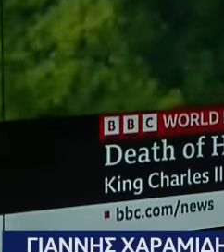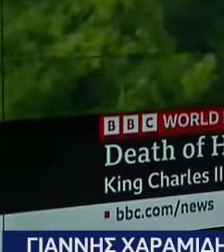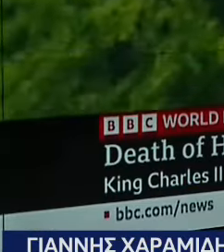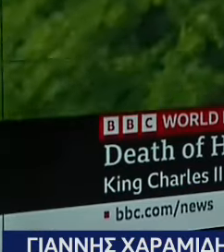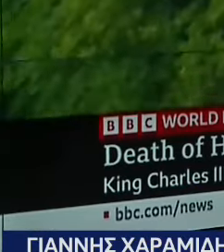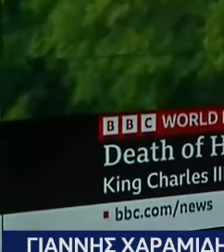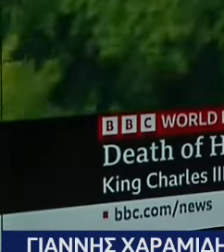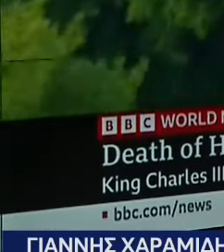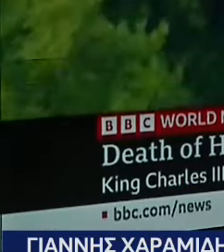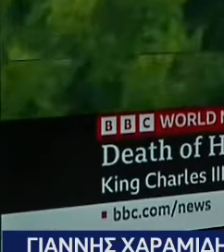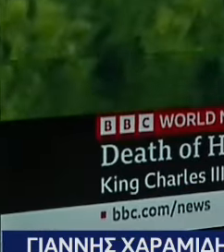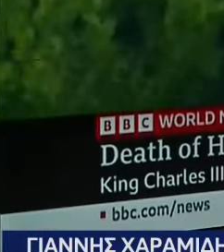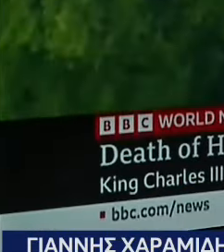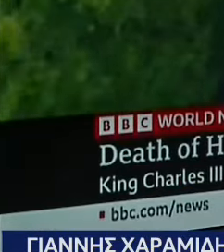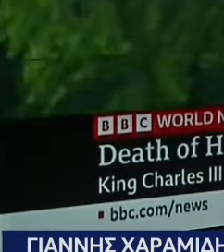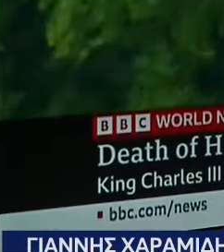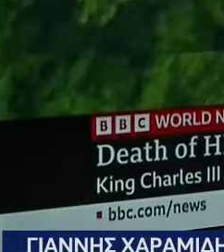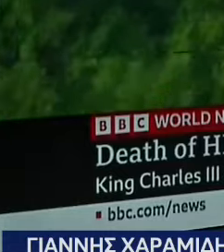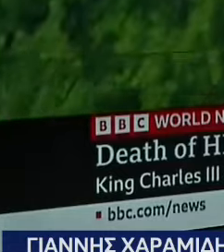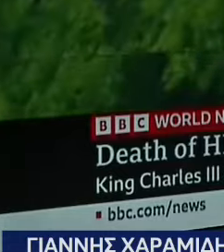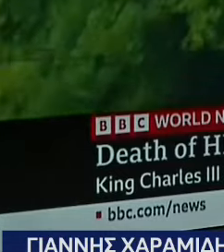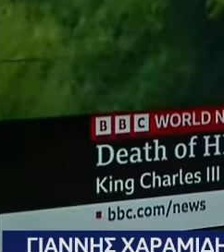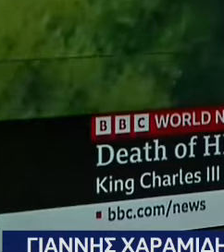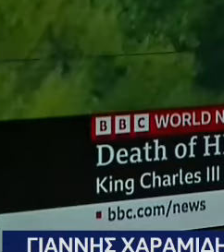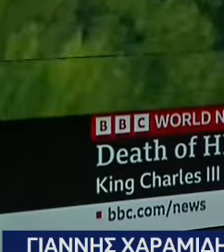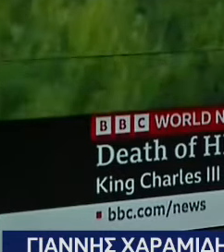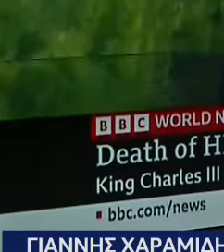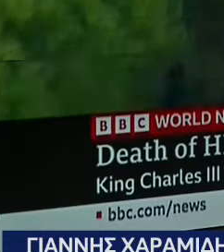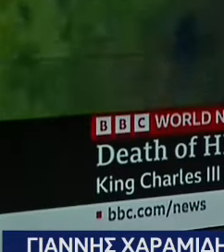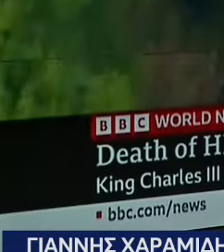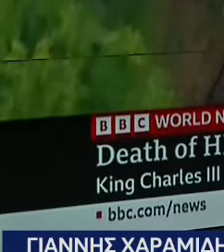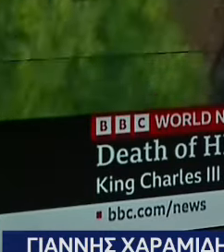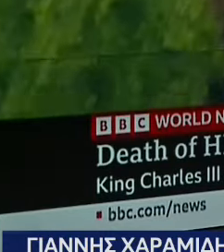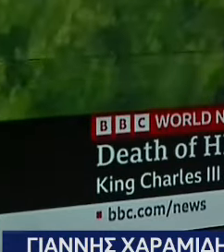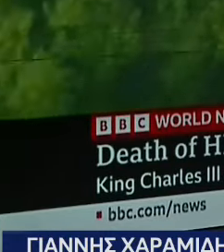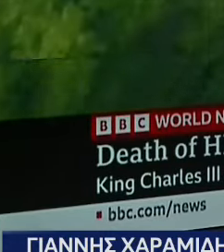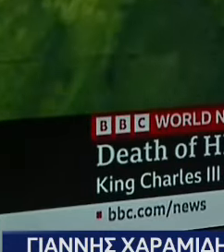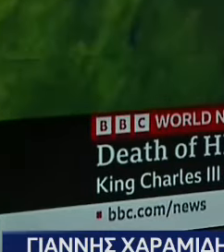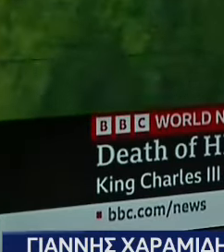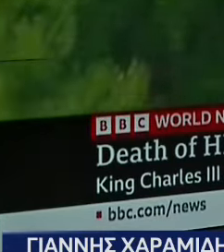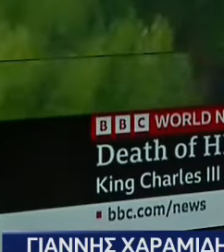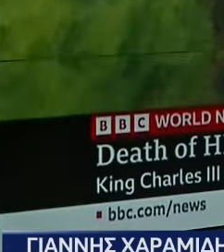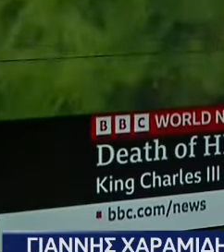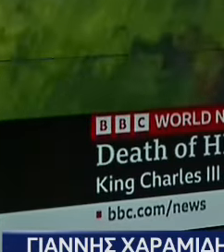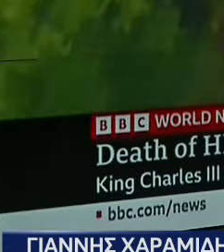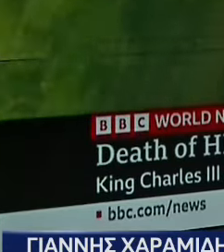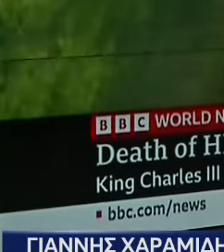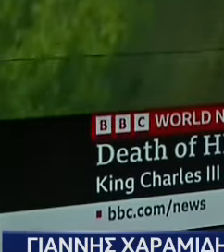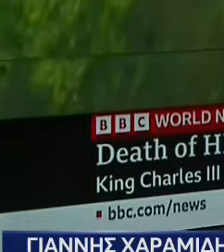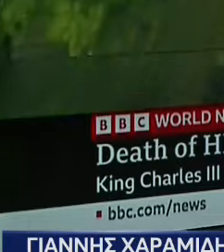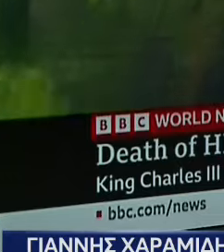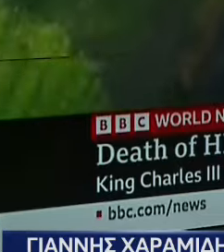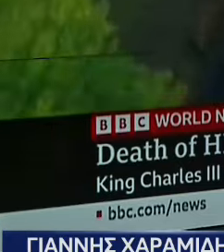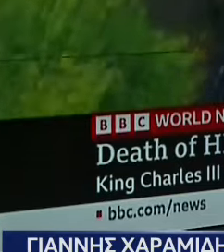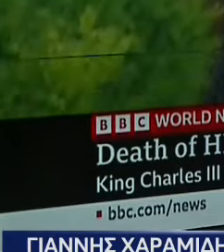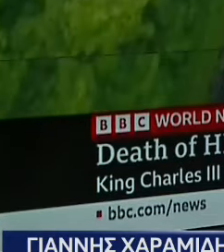του. Αυτό να μας πεις, Γιάννη, έχουμε χάσει την εικόνα. Σ' ακούμε όμως, σε λίγο νομίζω θα έχουμε και εικόνα από τον Γιάννη. Κάποιο πρόβλημα υπάρχει. Πες